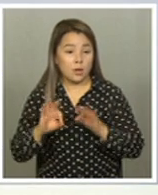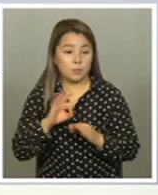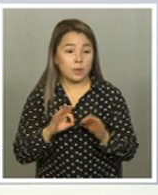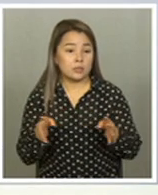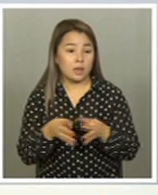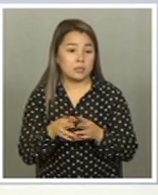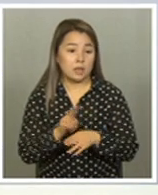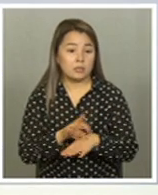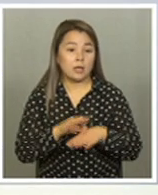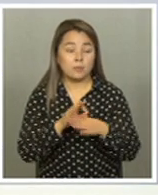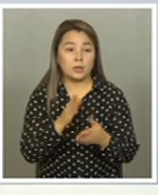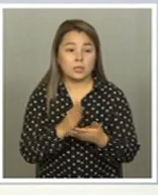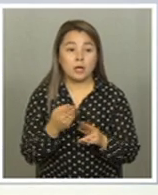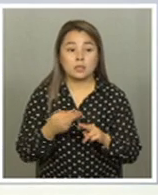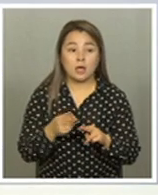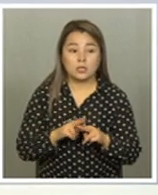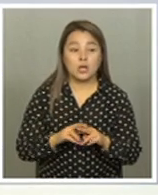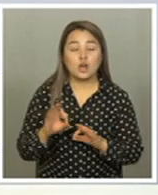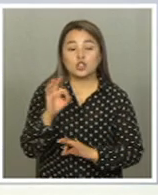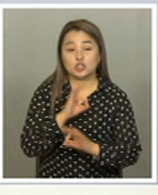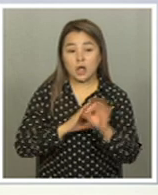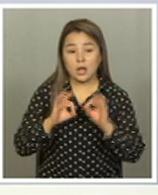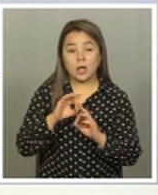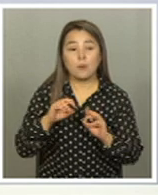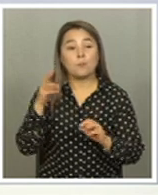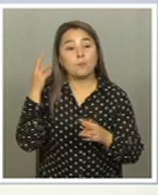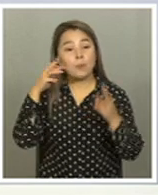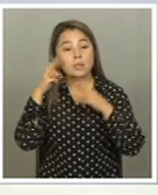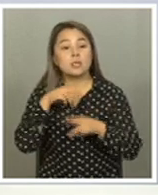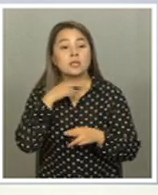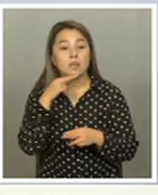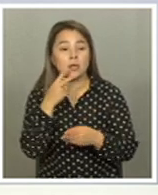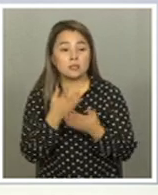енді балалар, шар өзекті модельдерге назар аударыңыздар.